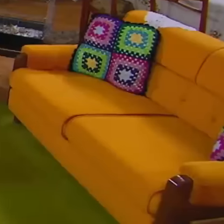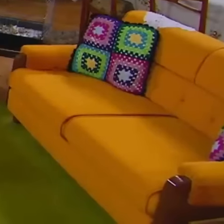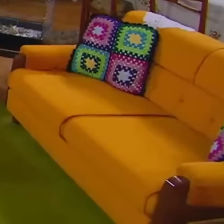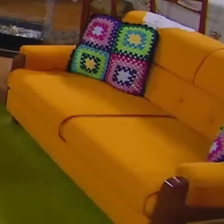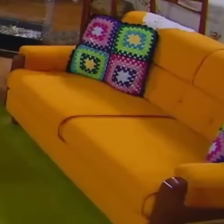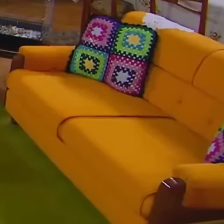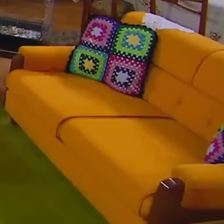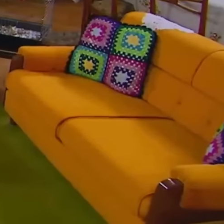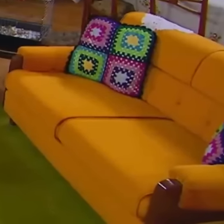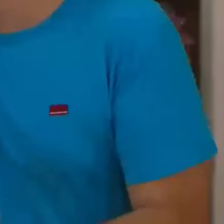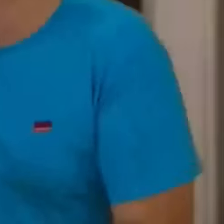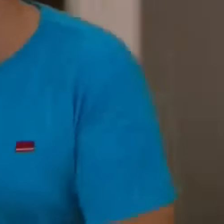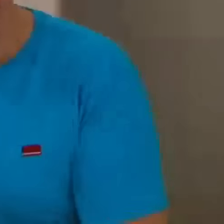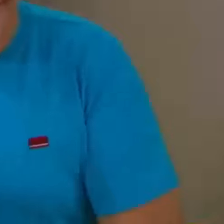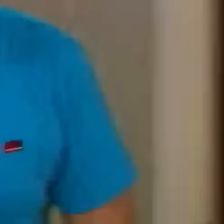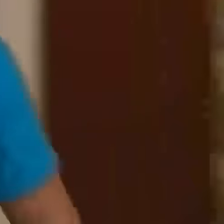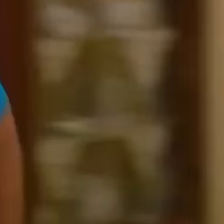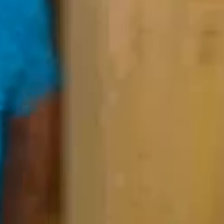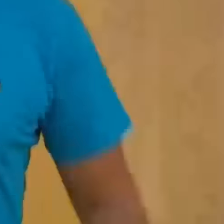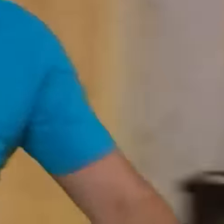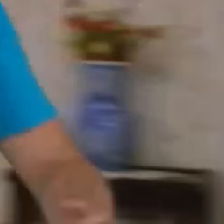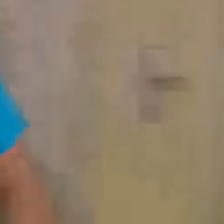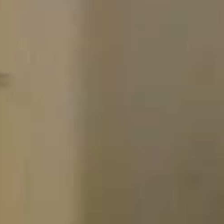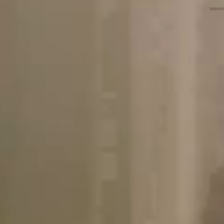olduğu neşeyle kafese yaklaşıyor.